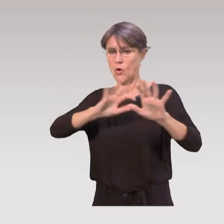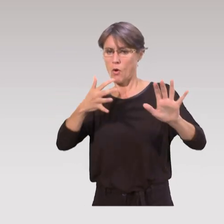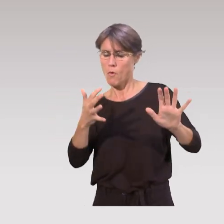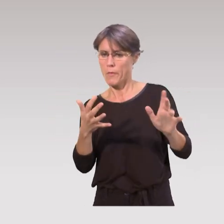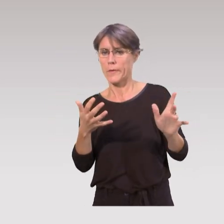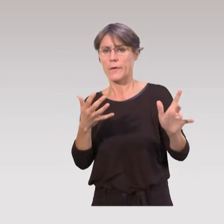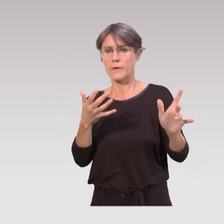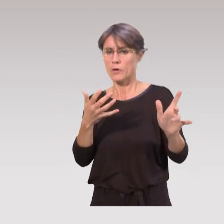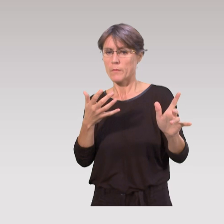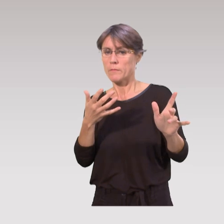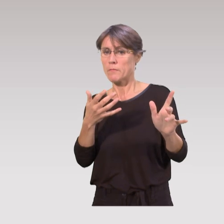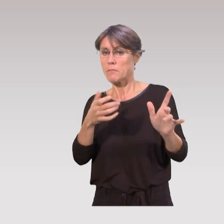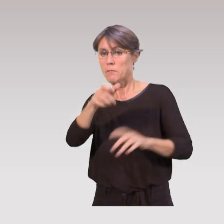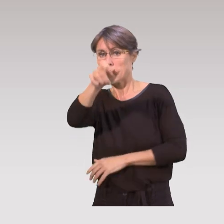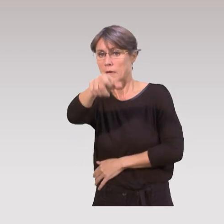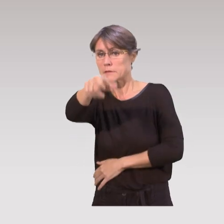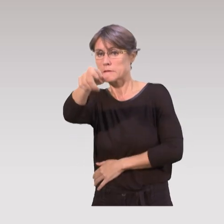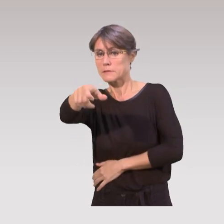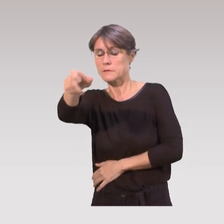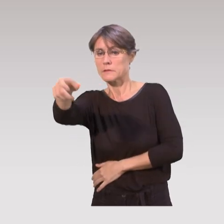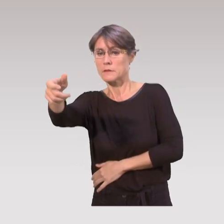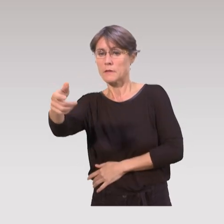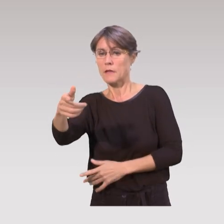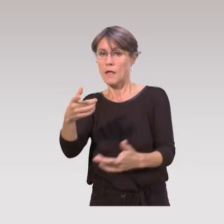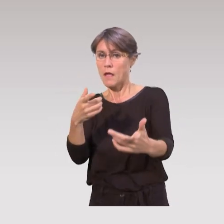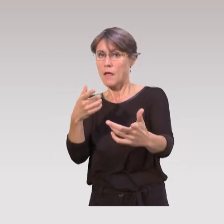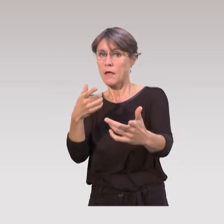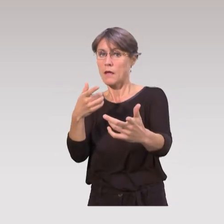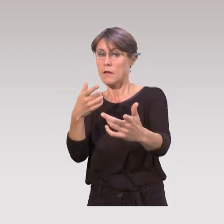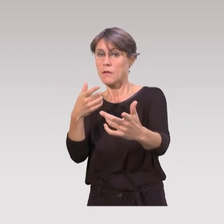sorte qu'elle s'adapte